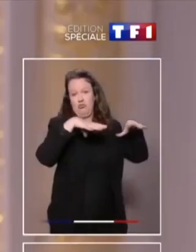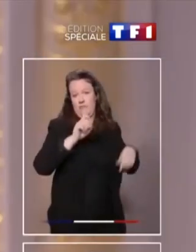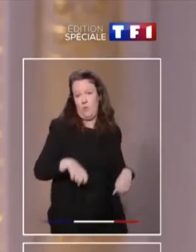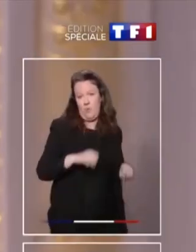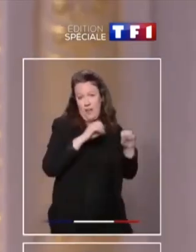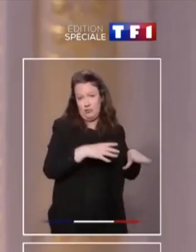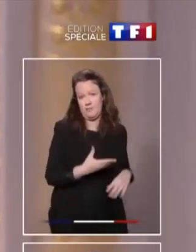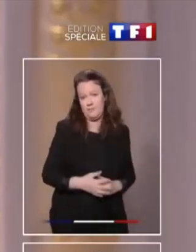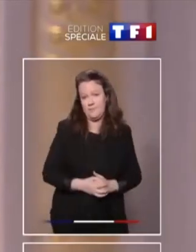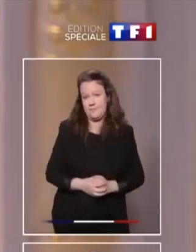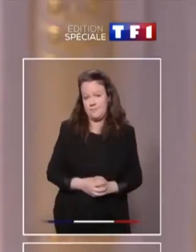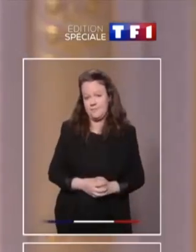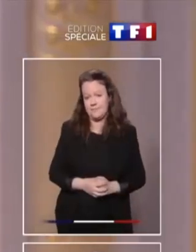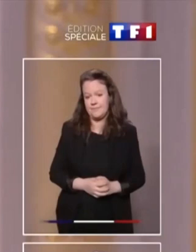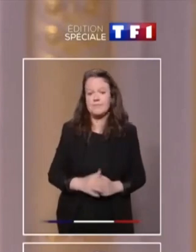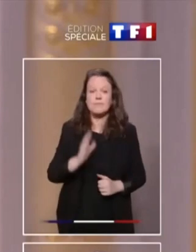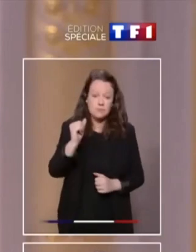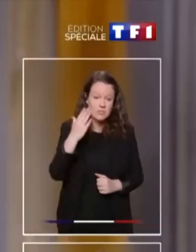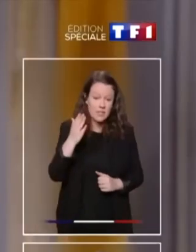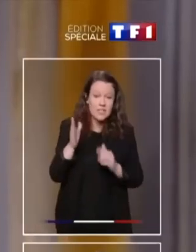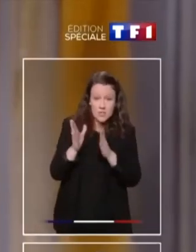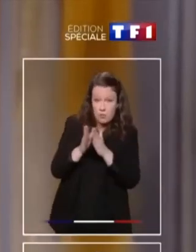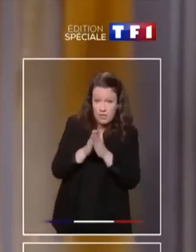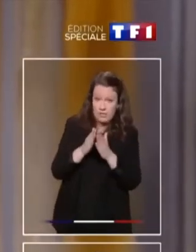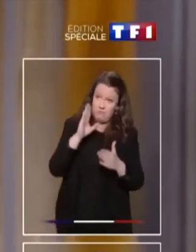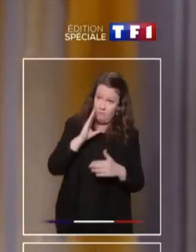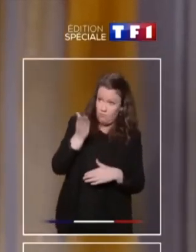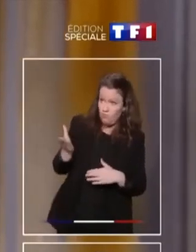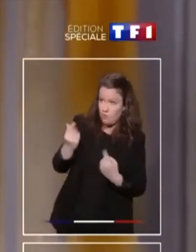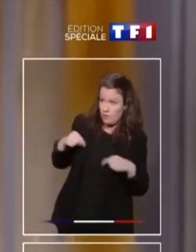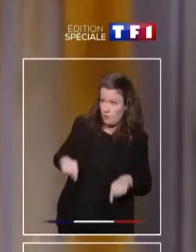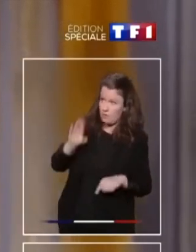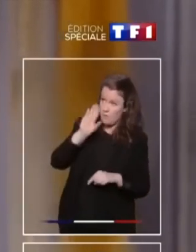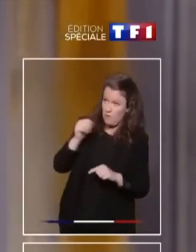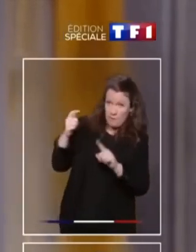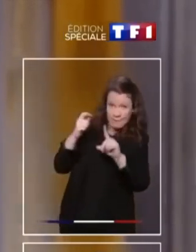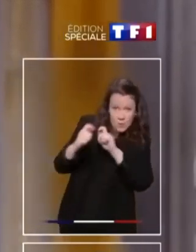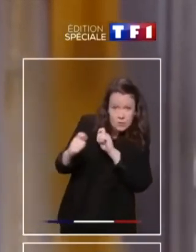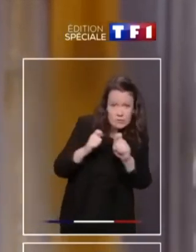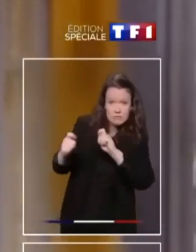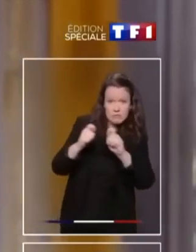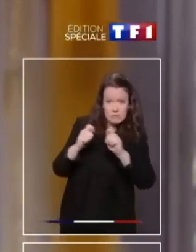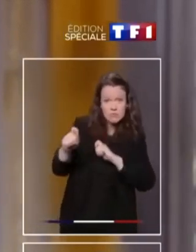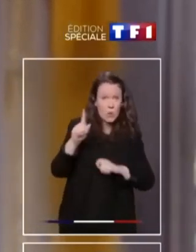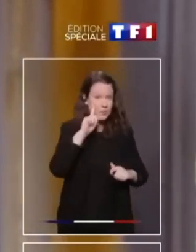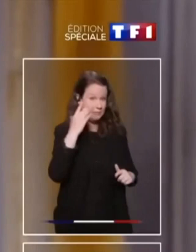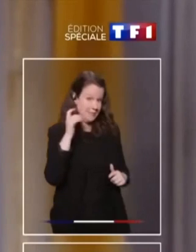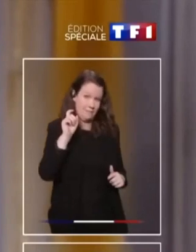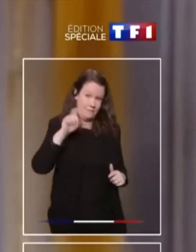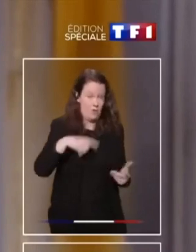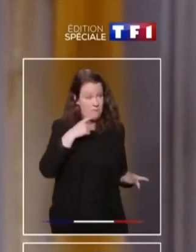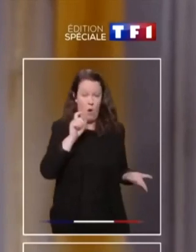включаем способность обмануть в психологический портрет этого участника передачи. Причем не важно, что